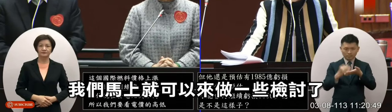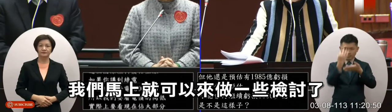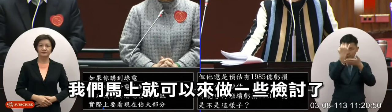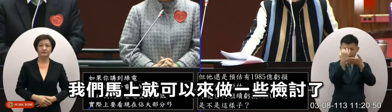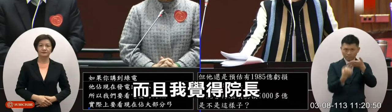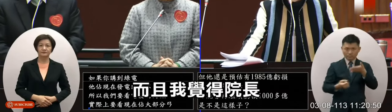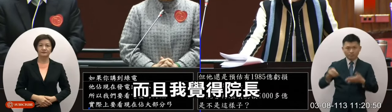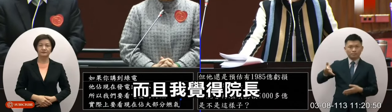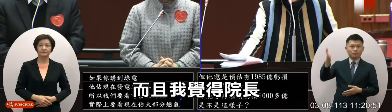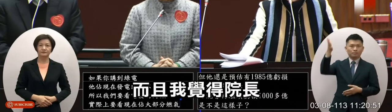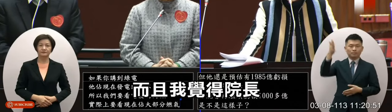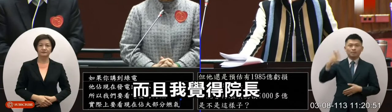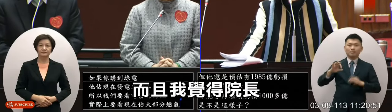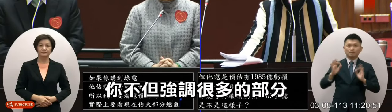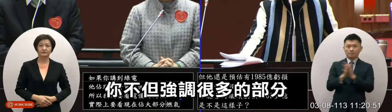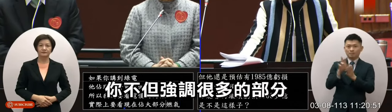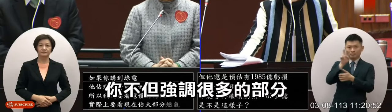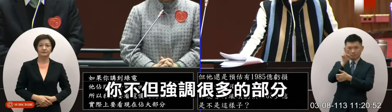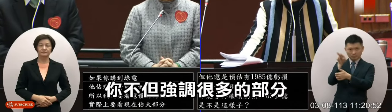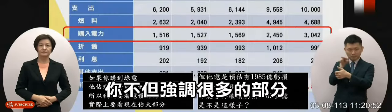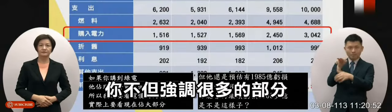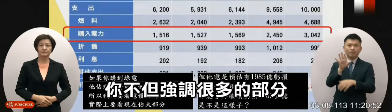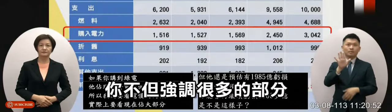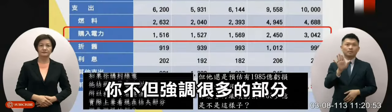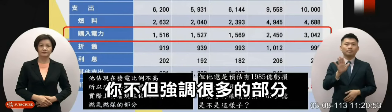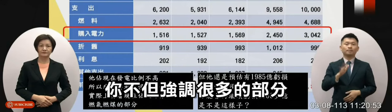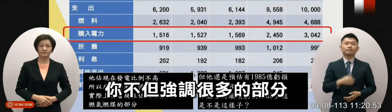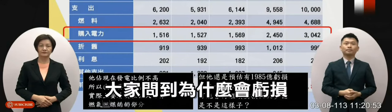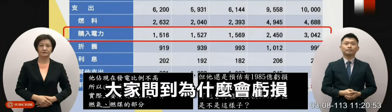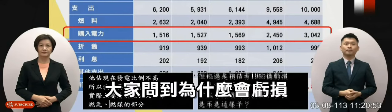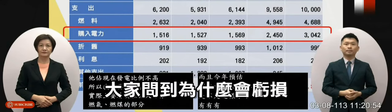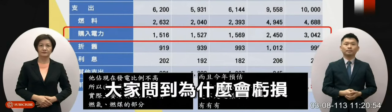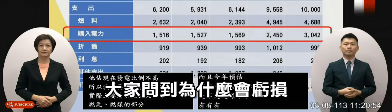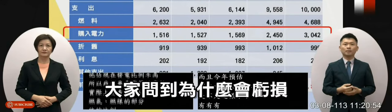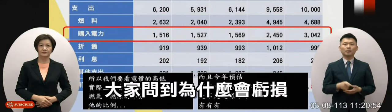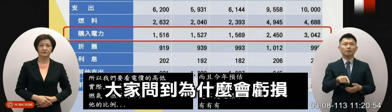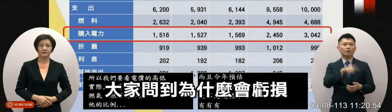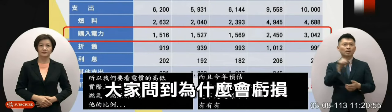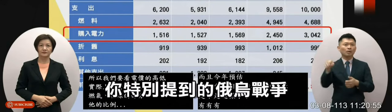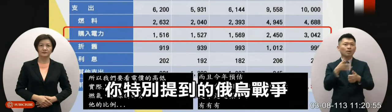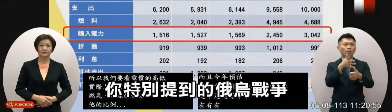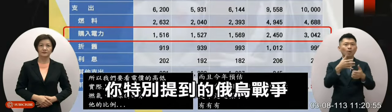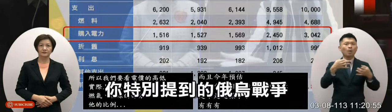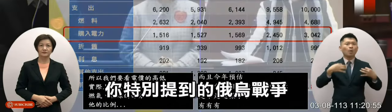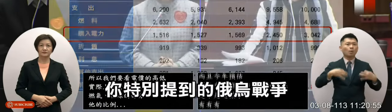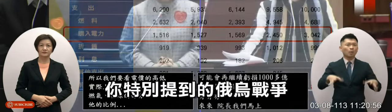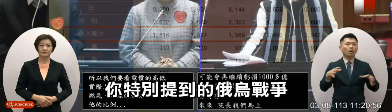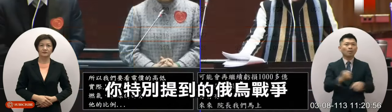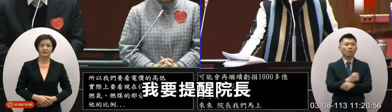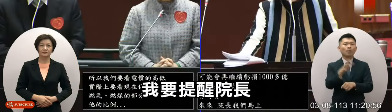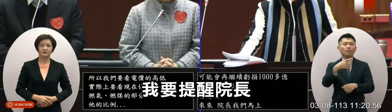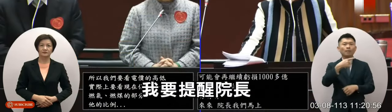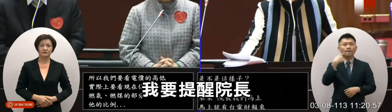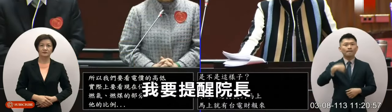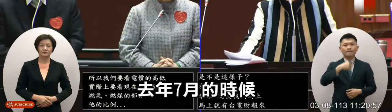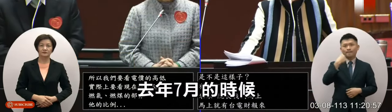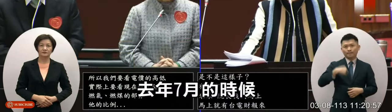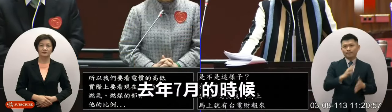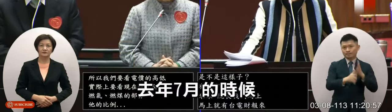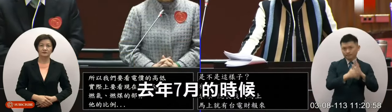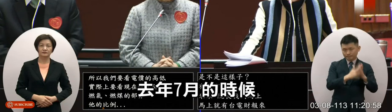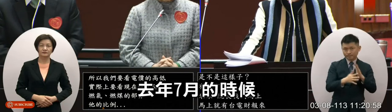些检讨了。而且我觉得院长，你不断的强调很多的部分，大家问他为什么会亏损，你特别提到的俄乌战争，我要提醒院